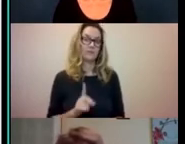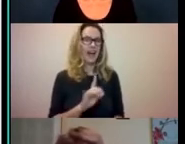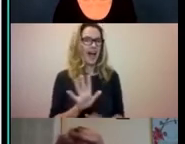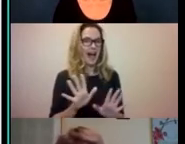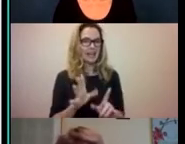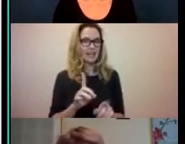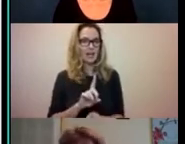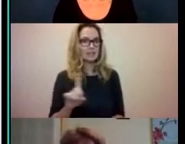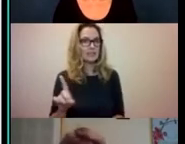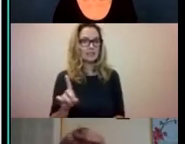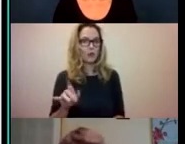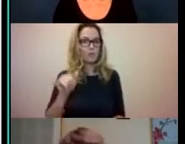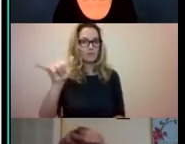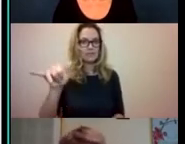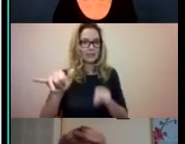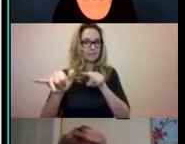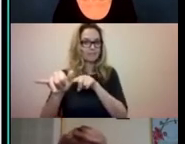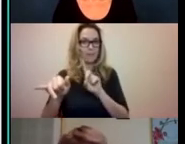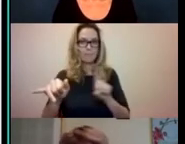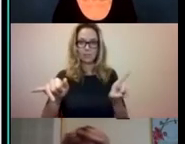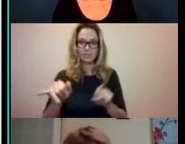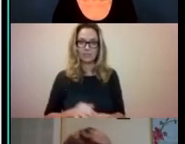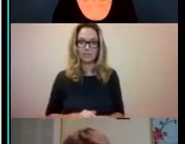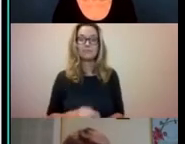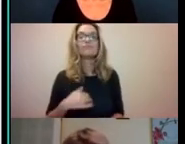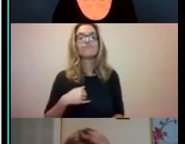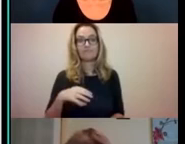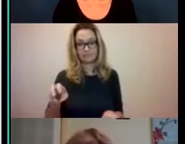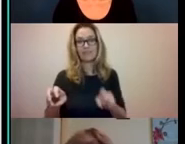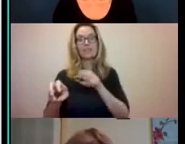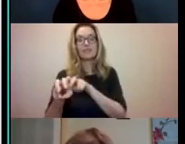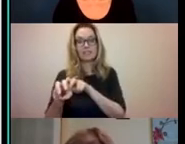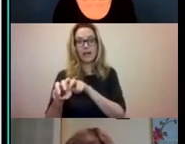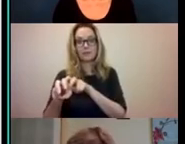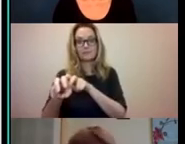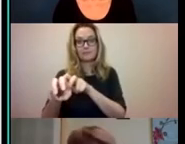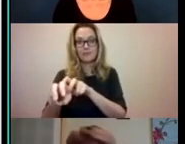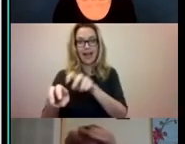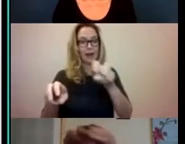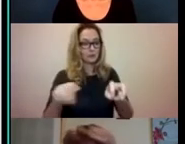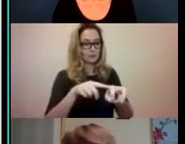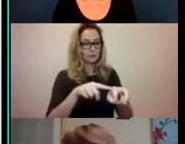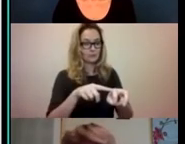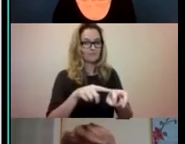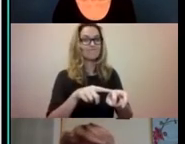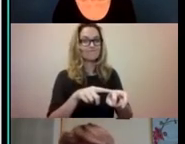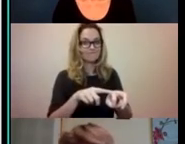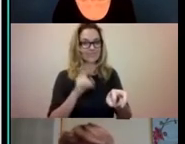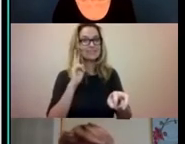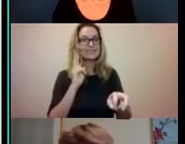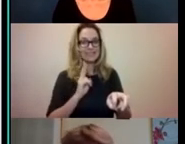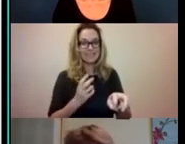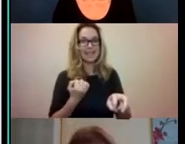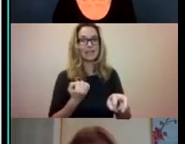stappen. Na de vliegtuig was ik opeens toch wel ernstig